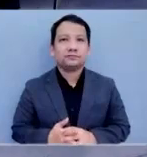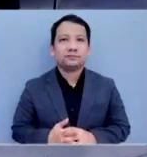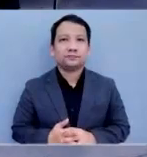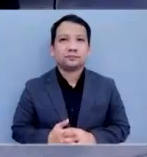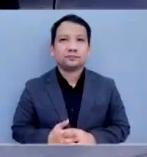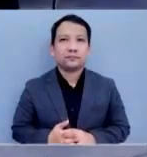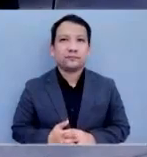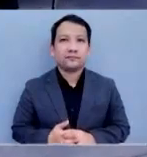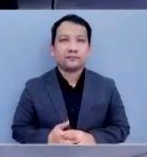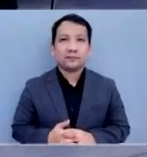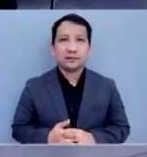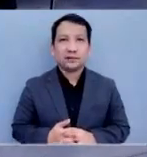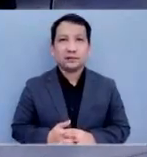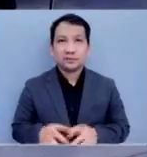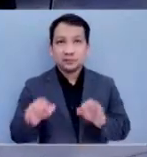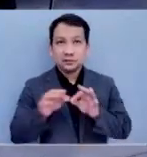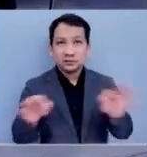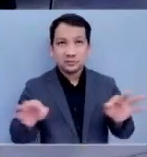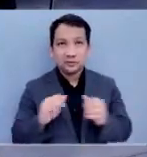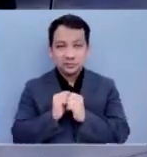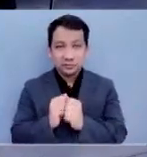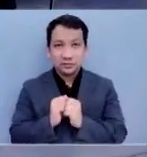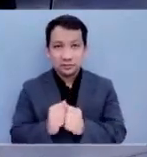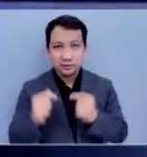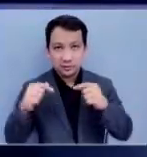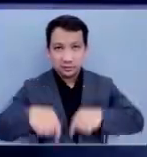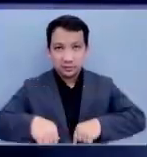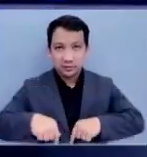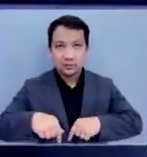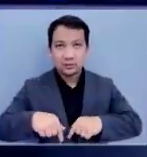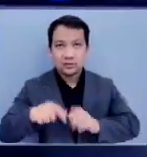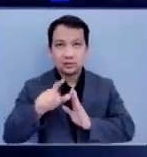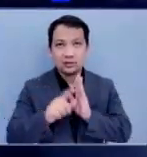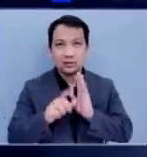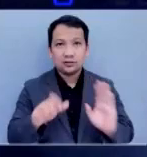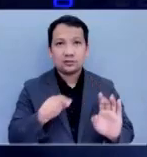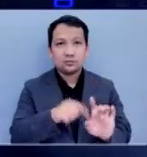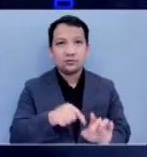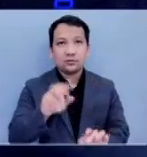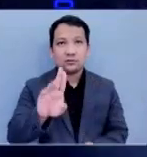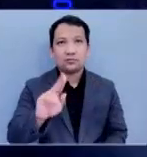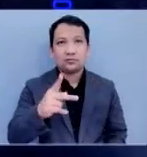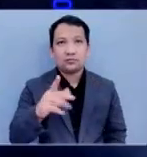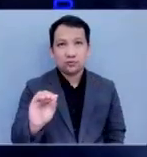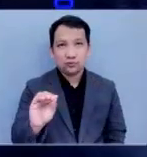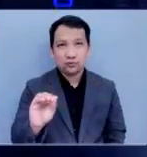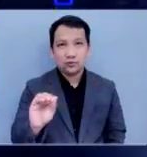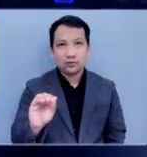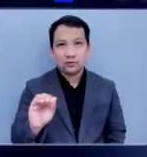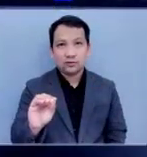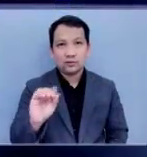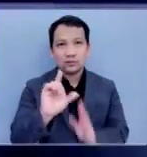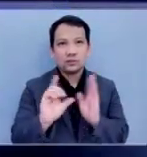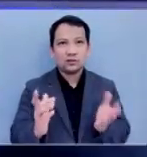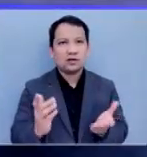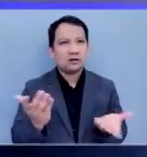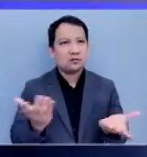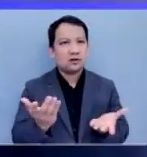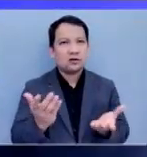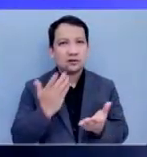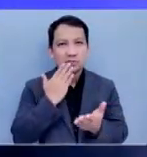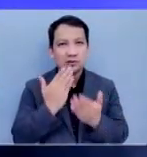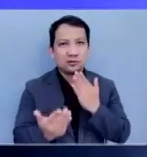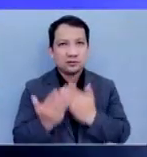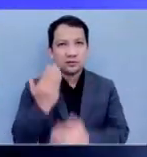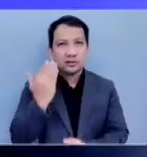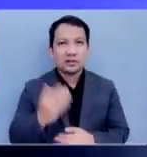At para masimayan ang issue niyan, makakasama natin muli ang ating resident lawyer na si Attorney Buco de la Cruz ng Legal Bato. Attorney, good morning! Good morning,